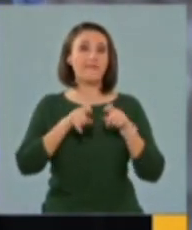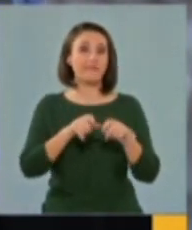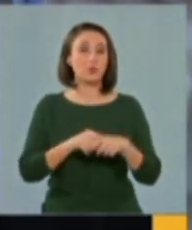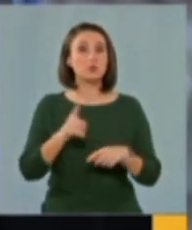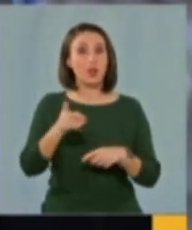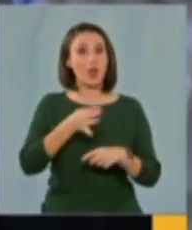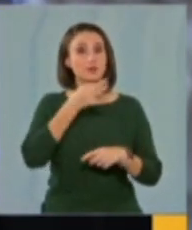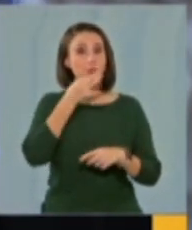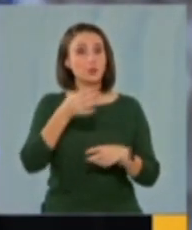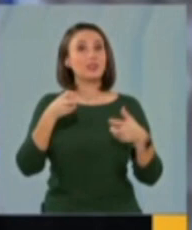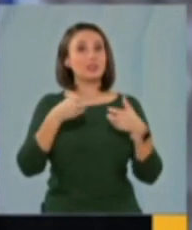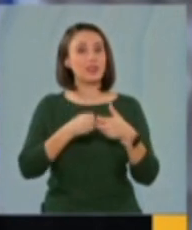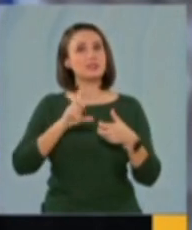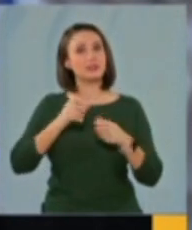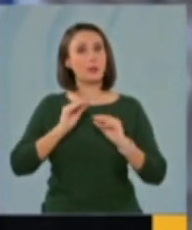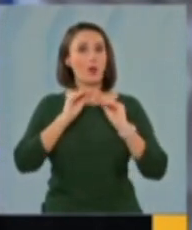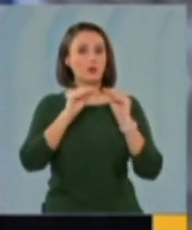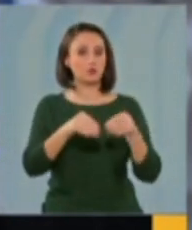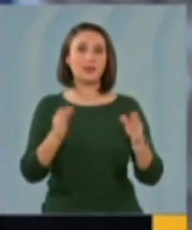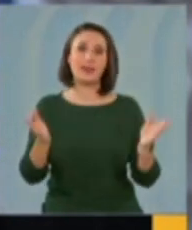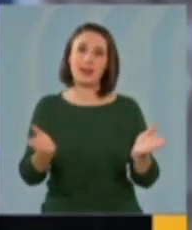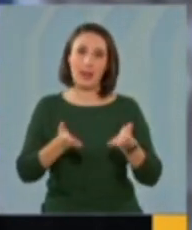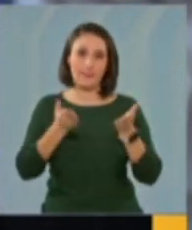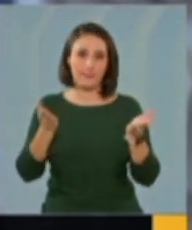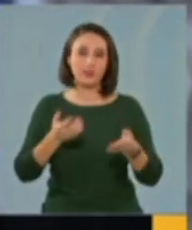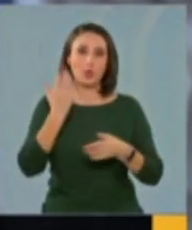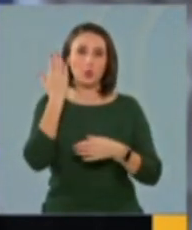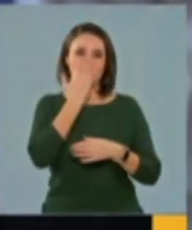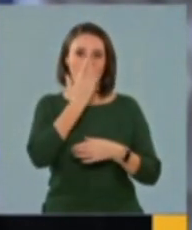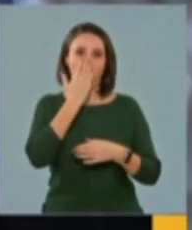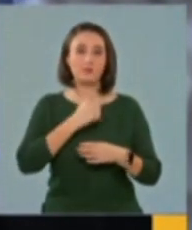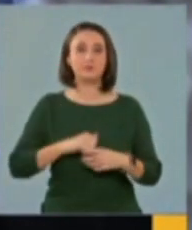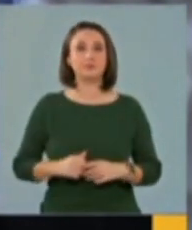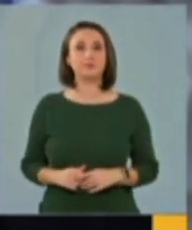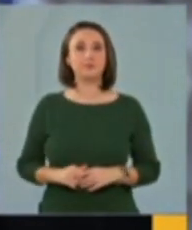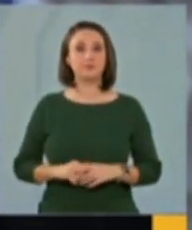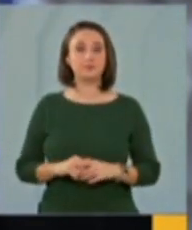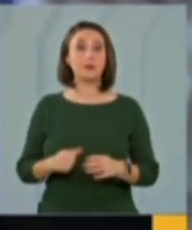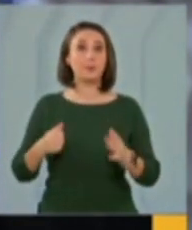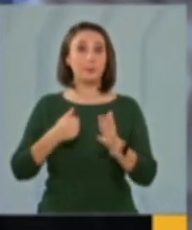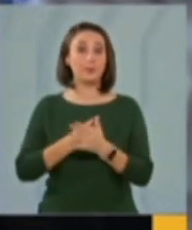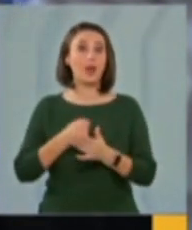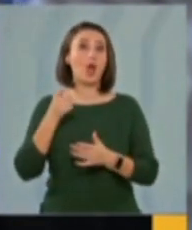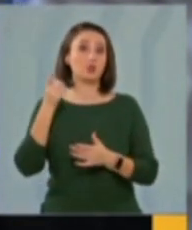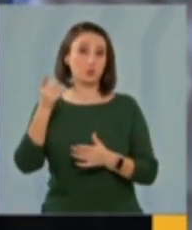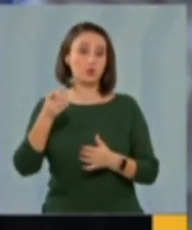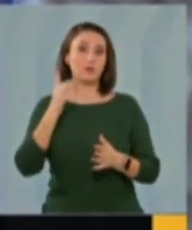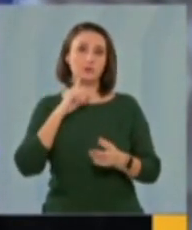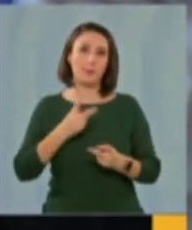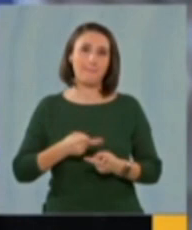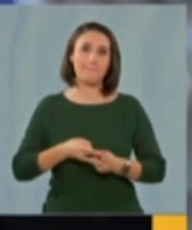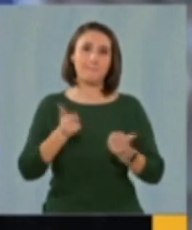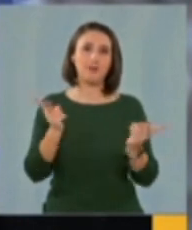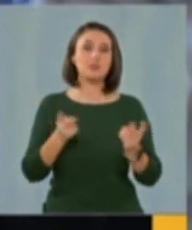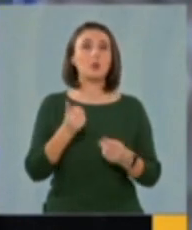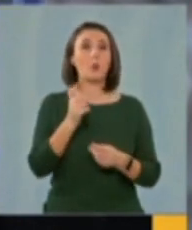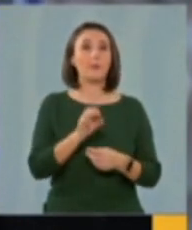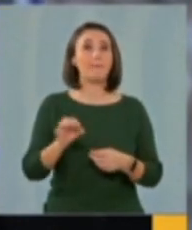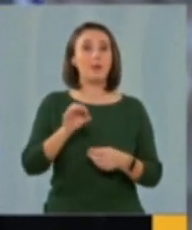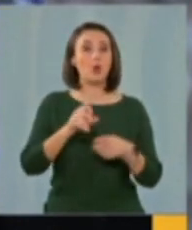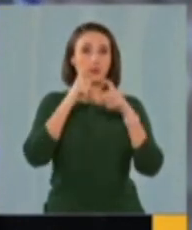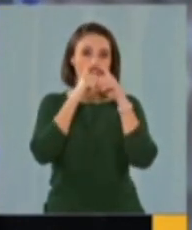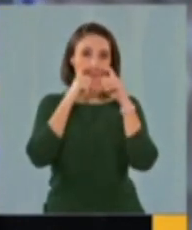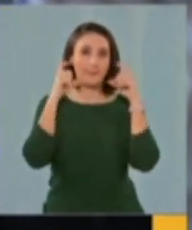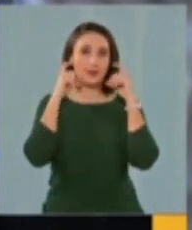Câmpeanu a susținut că testele trebuie să ajungă cât mai rapid în unitățile de învățământ. Până atunci însă au fost împărțite peste 1 milion de